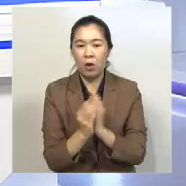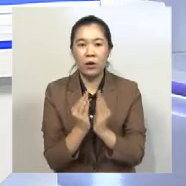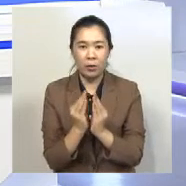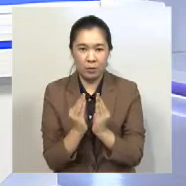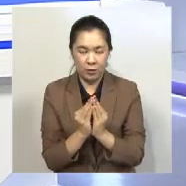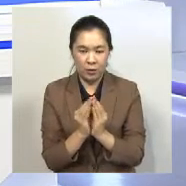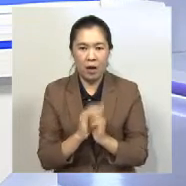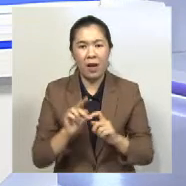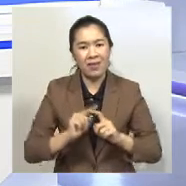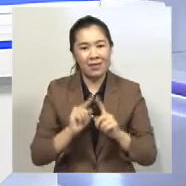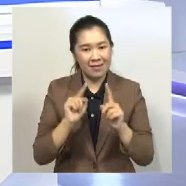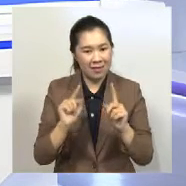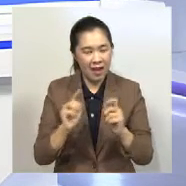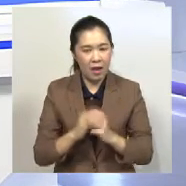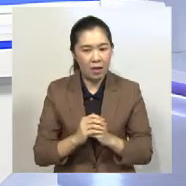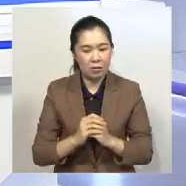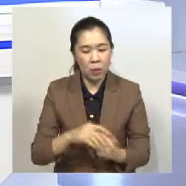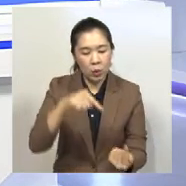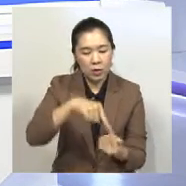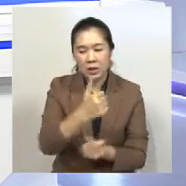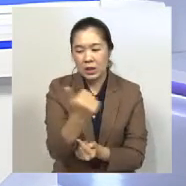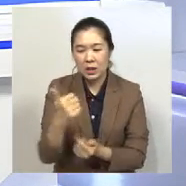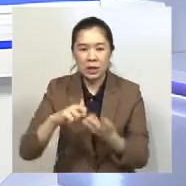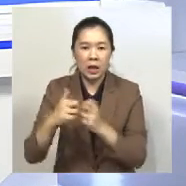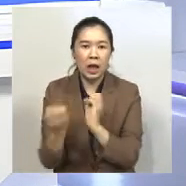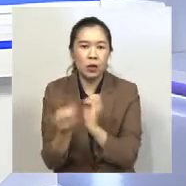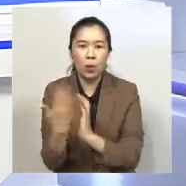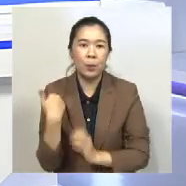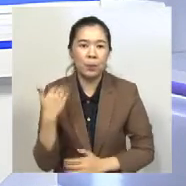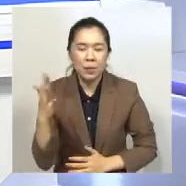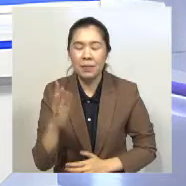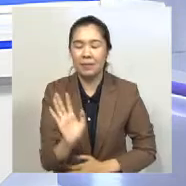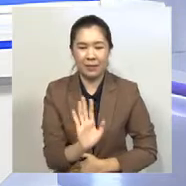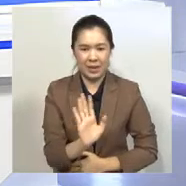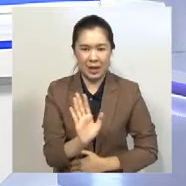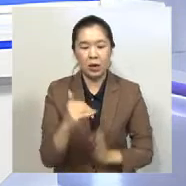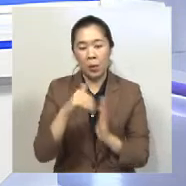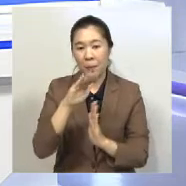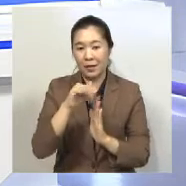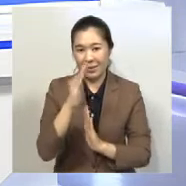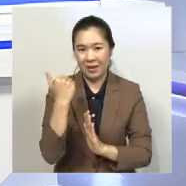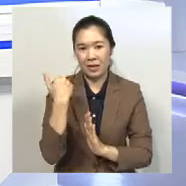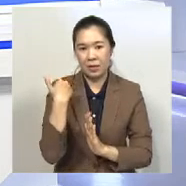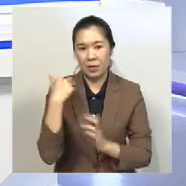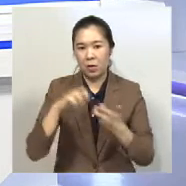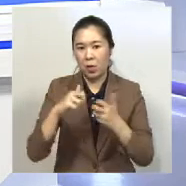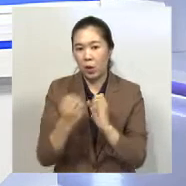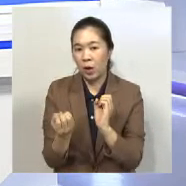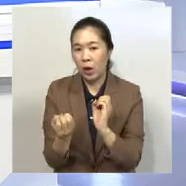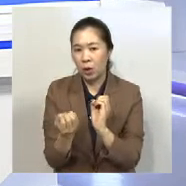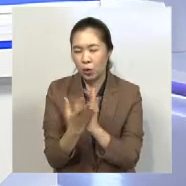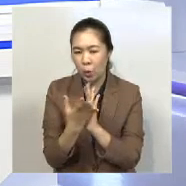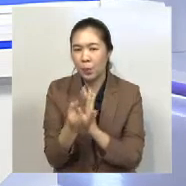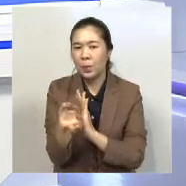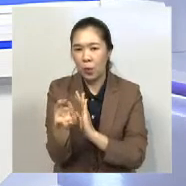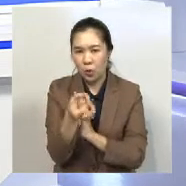องบัวลำพูแต่ไม่ได้หมายความว่าพื้นที่อื่นๆจะไม่ได้รับผลกระทบ ครับอย่างพื้นที่ทางภาคเหนือท่านก็บอกว่าแม้ว่าจะไม่ได้รับผลกระทบแบบ